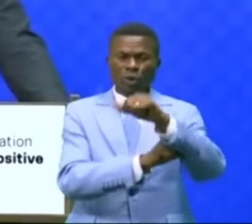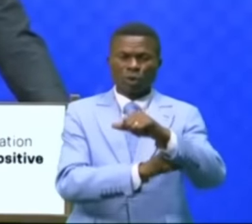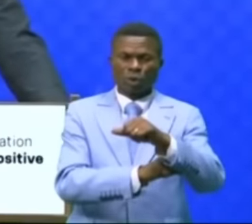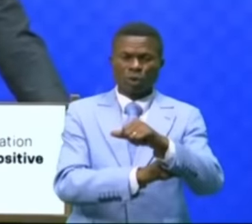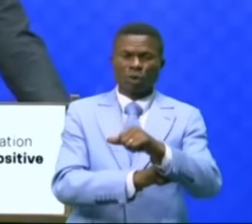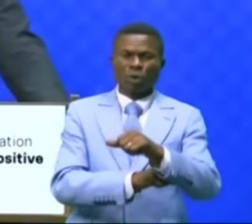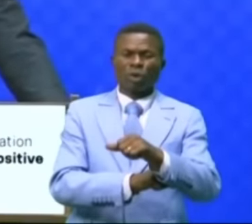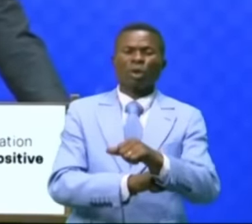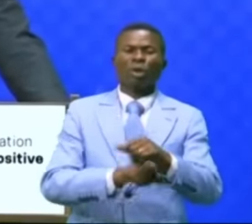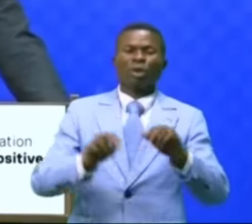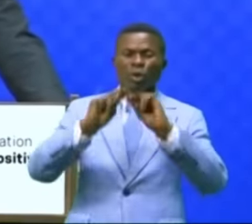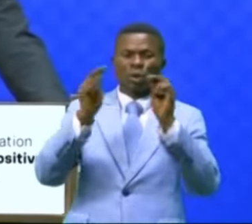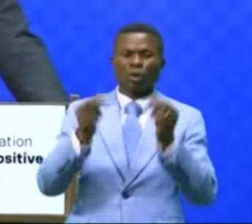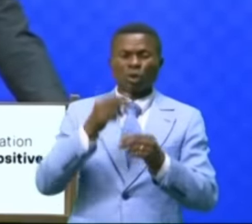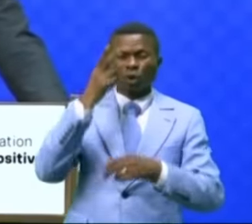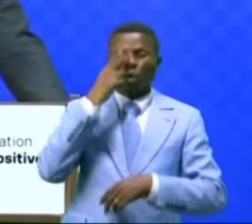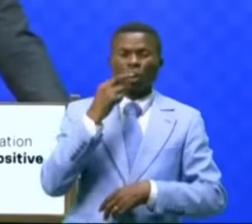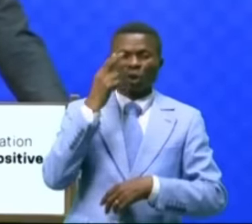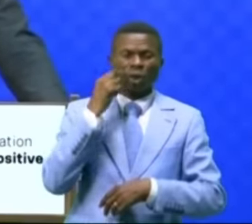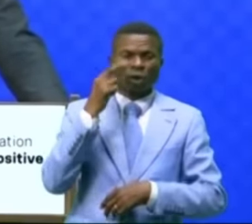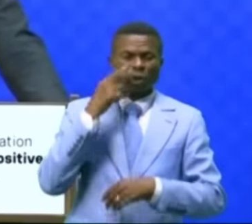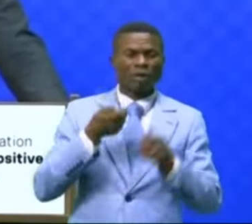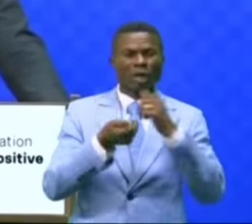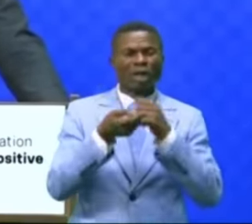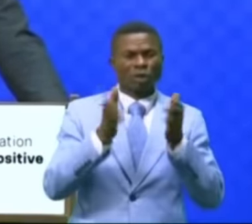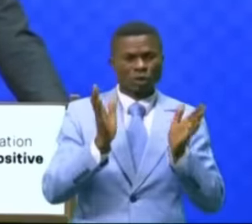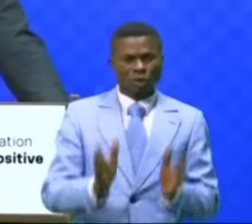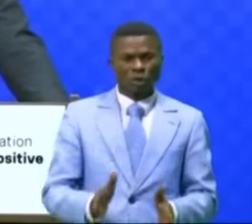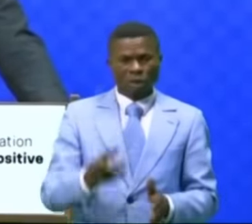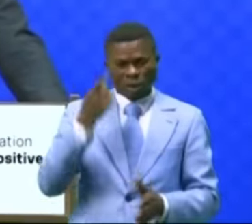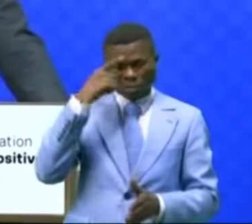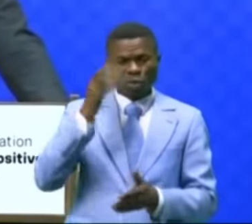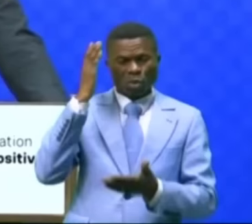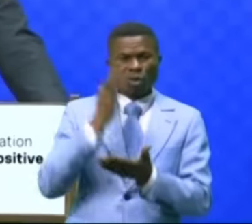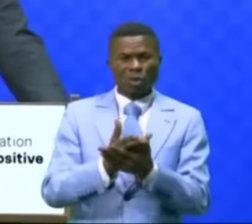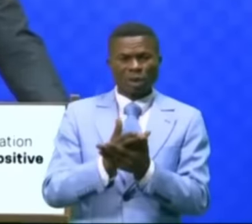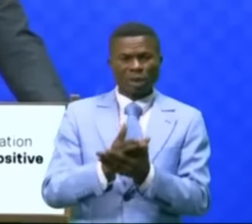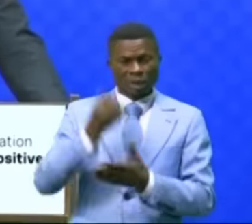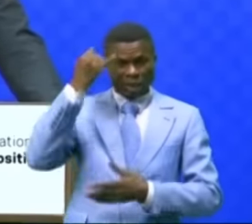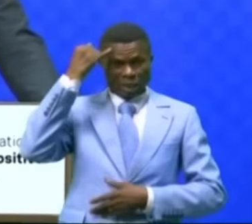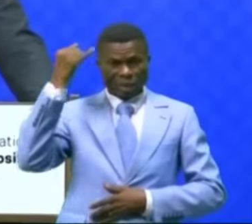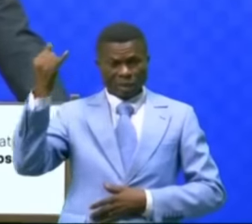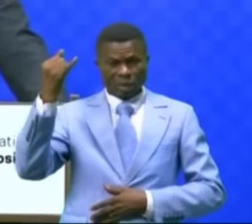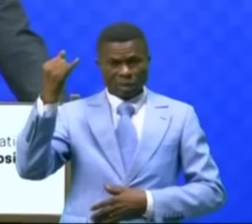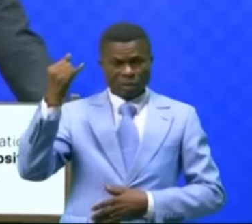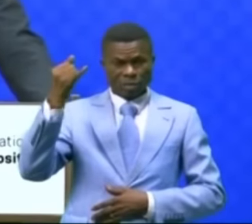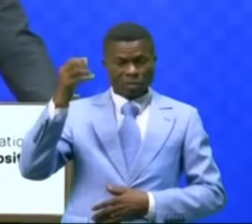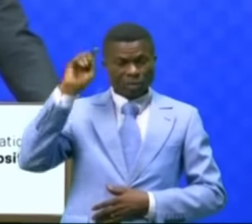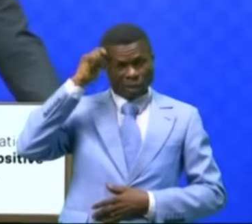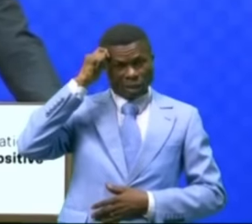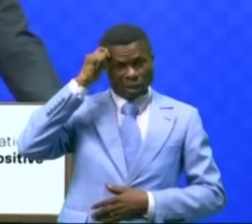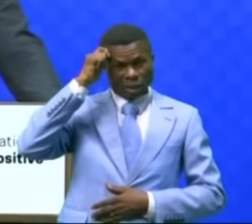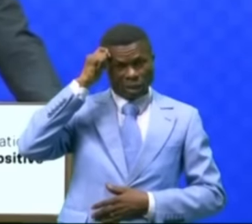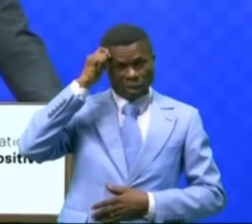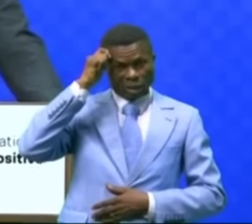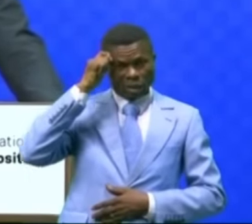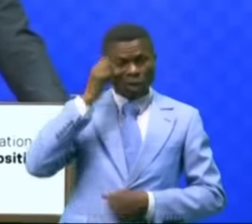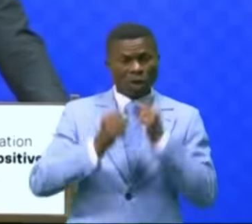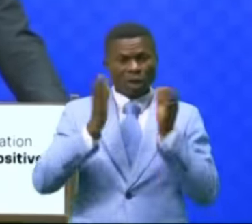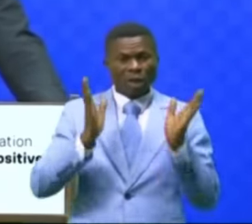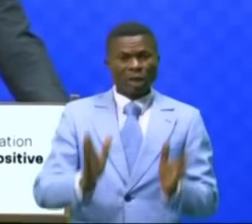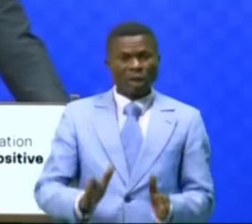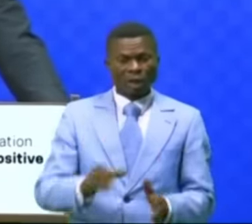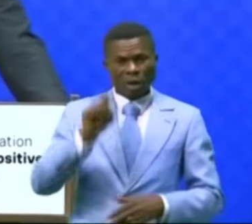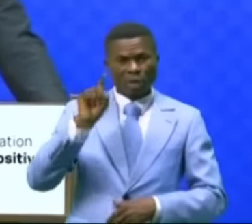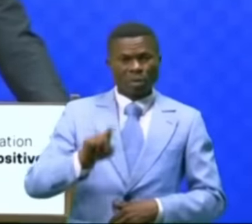morale à cette aventure qui vise à tuer des Congolais, pour casser ceux qui pensent dans leur mémoire qu'il y avait un courageux dont on avait